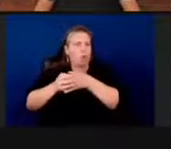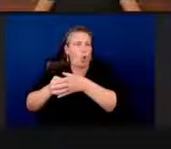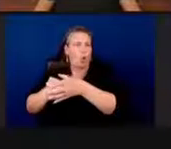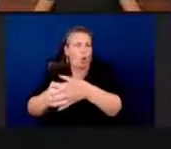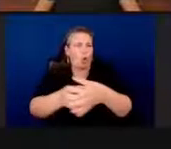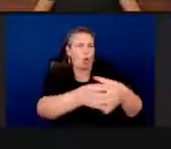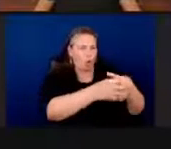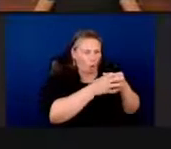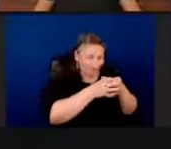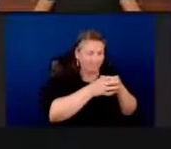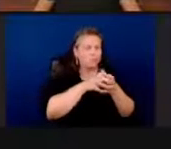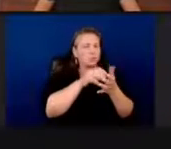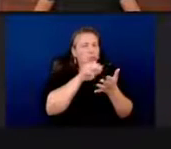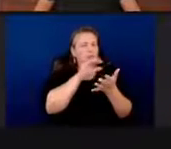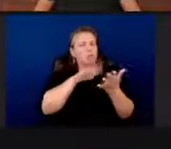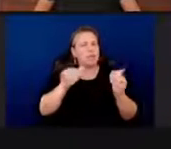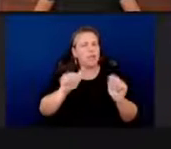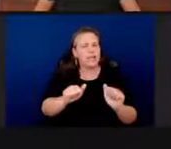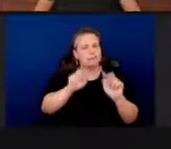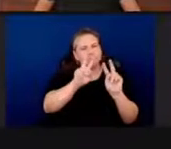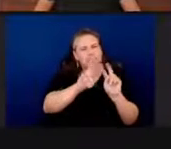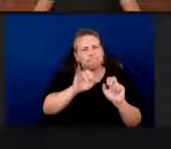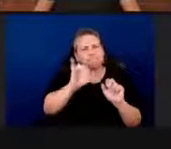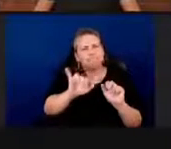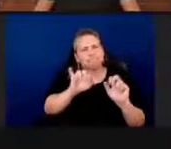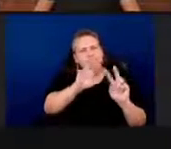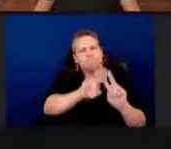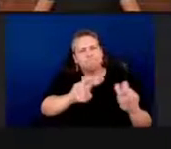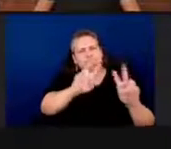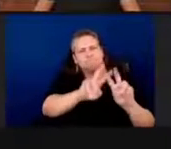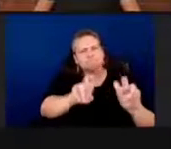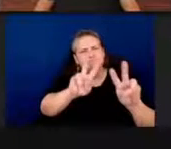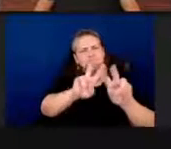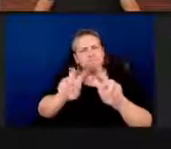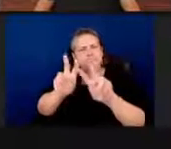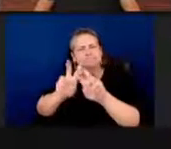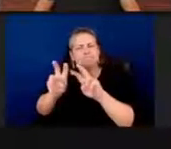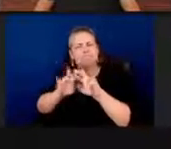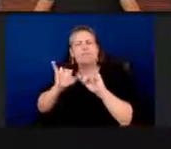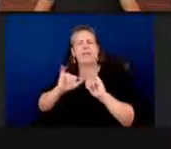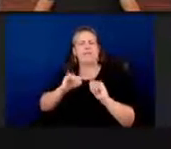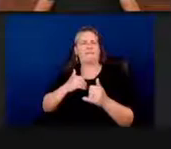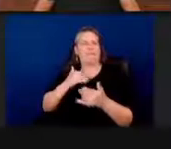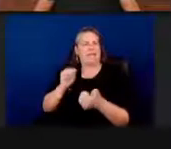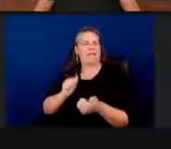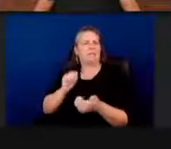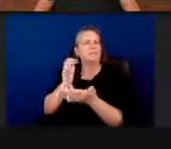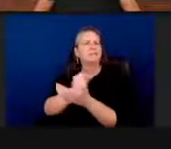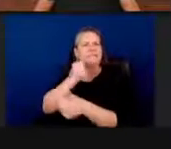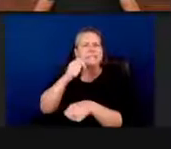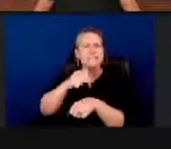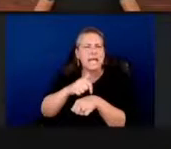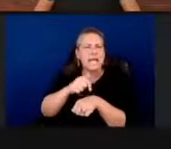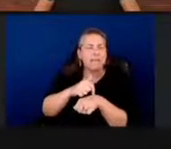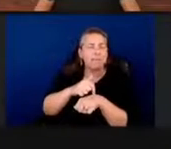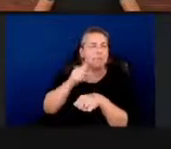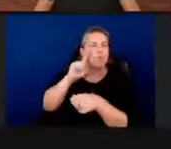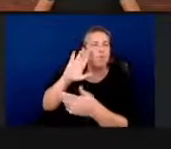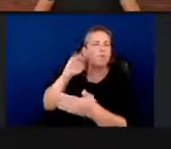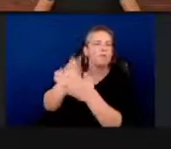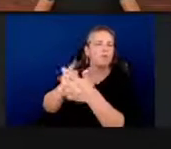يشعر الطالب من خلالها بأنه ينتمي، ونعطيهم الفرصة ليروا بأن هذا الأمر الذي هم يهتمون